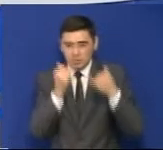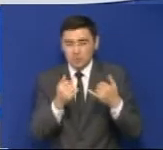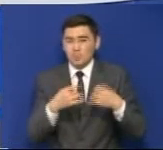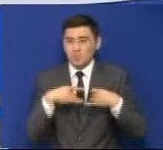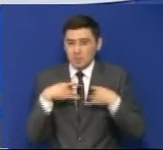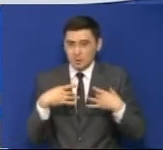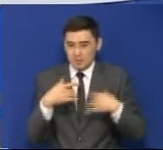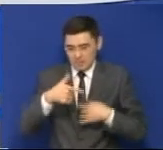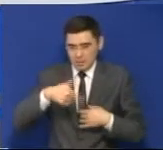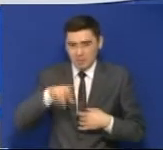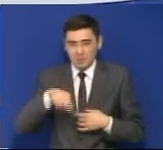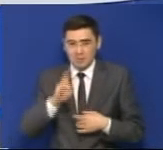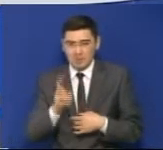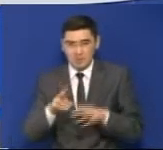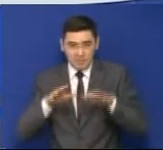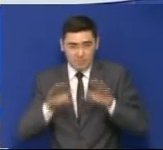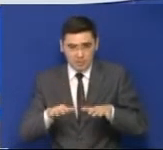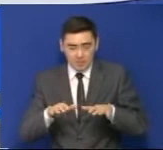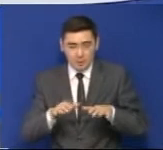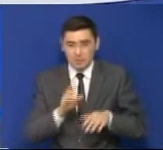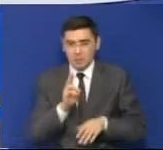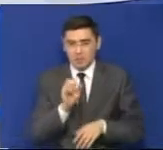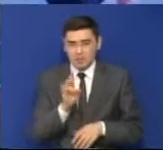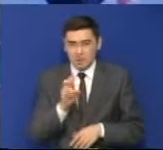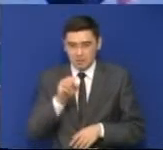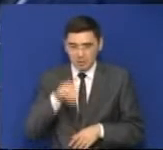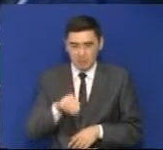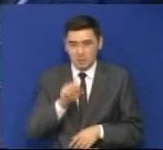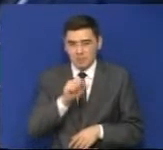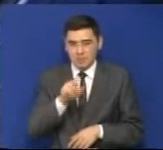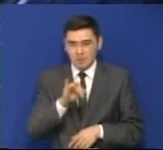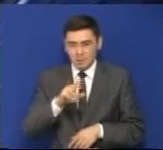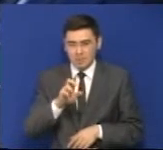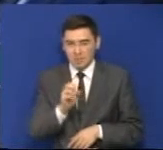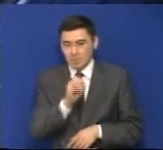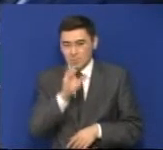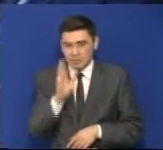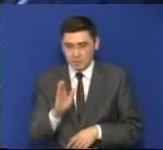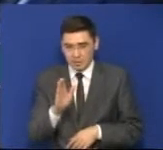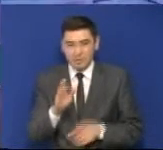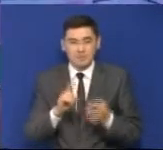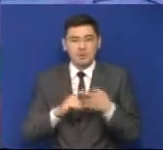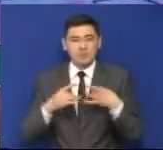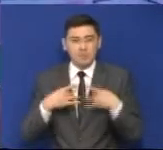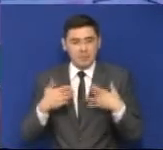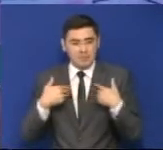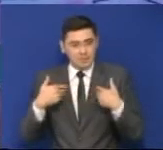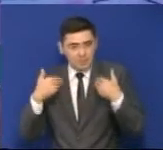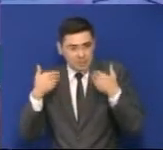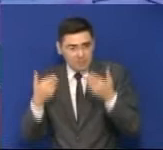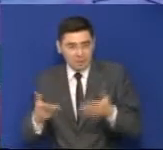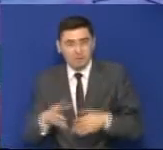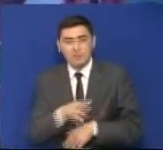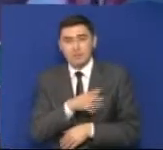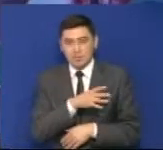Қалалық мәдениет сарайында қала әкімінің орынбасары Қанат Әділбаев сала мамандарын төл мерекелерімен құттықтап, ұзақ жылдар бойғы